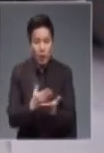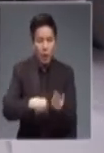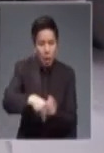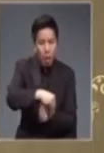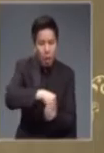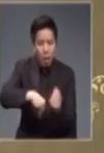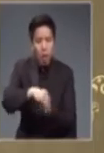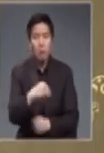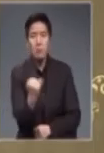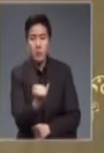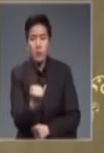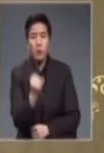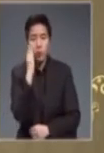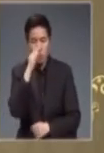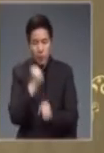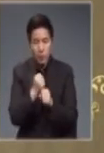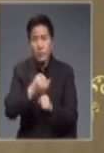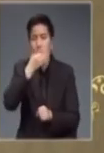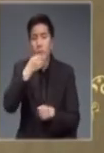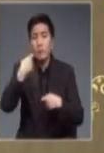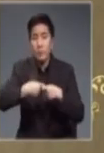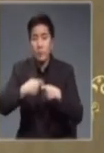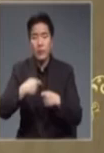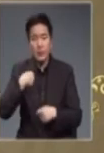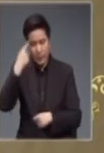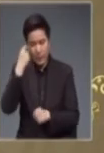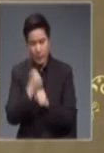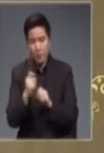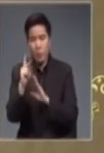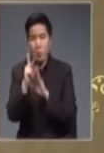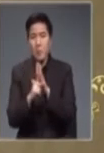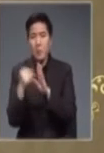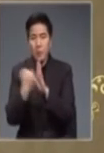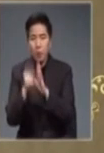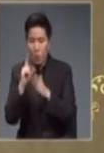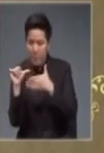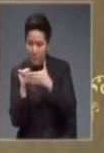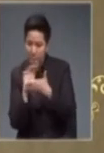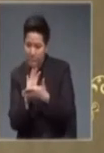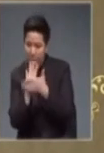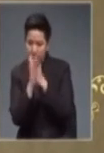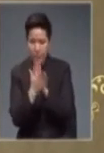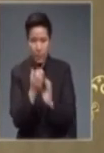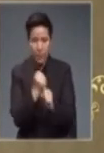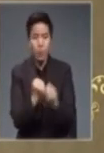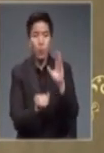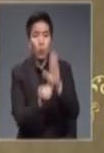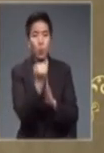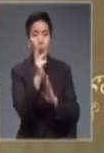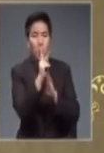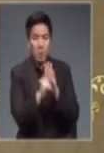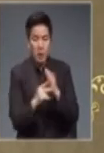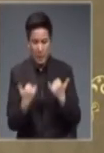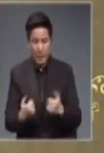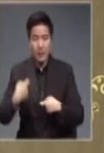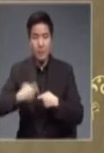รู้นอกจากระบบการศึกษาที่เรากำลังไปรูปกันอยู่นะครับเราต้องไปรูปทางความคิดไปพร้อมๆกันด้วยโดยการสร้างหลักคิดกระบวนการคิด